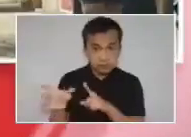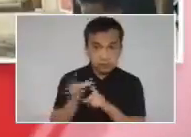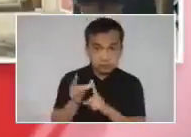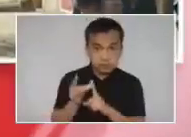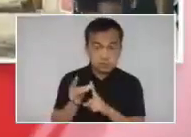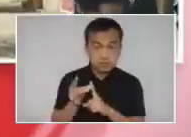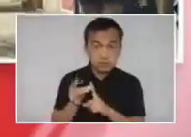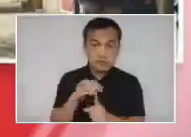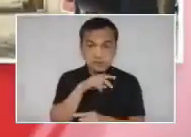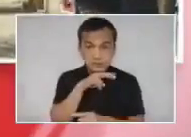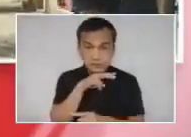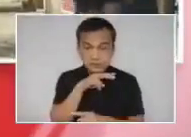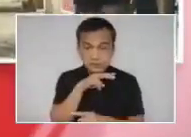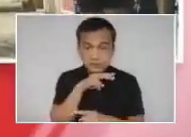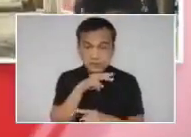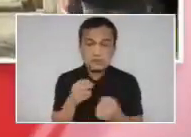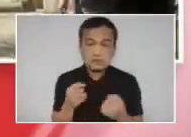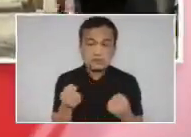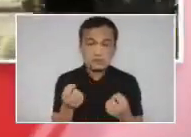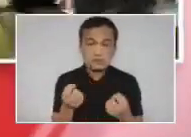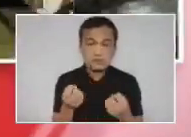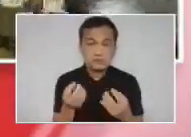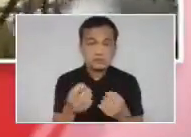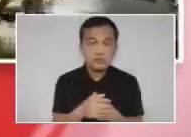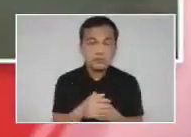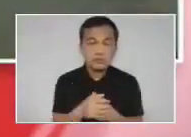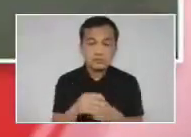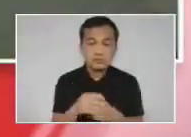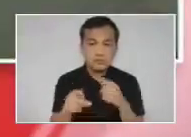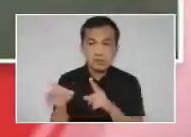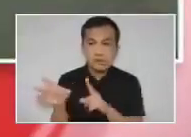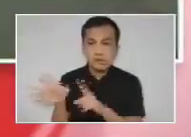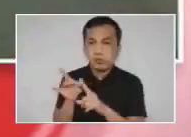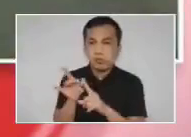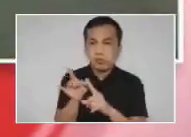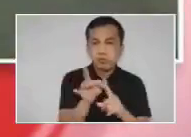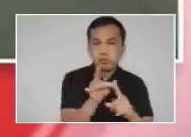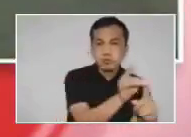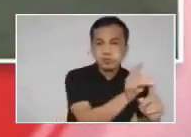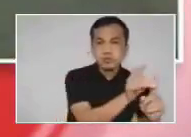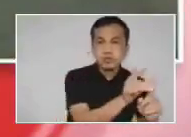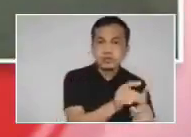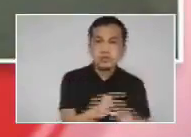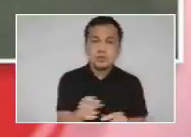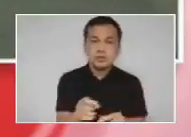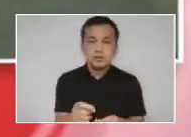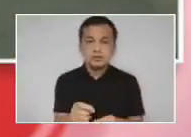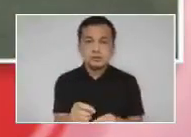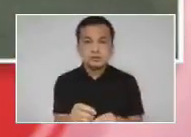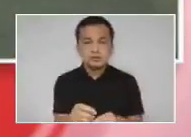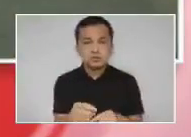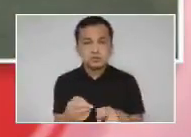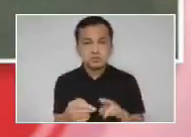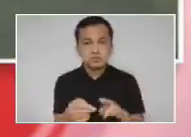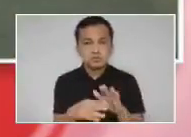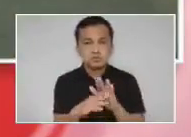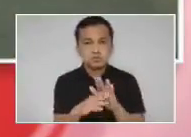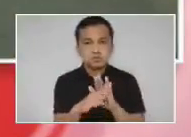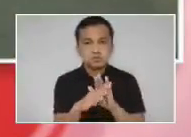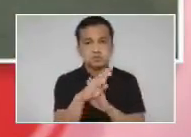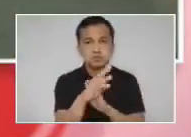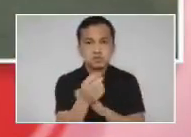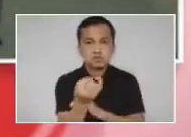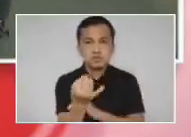na ganitong na-report, hindi ibig sabihin na walang protection yan. Mas meron ka pang protection kaysa walang